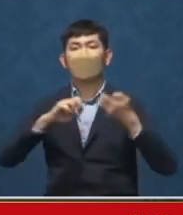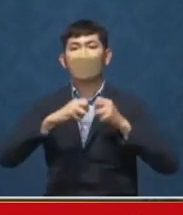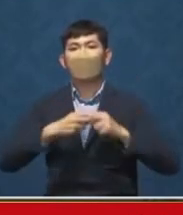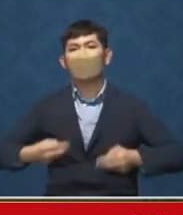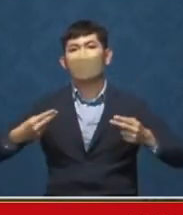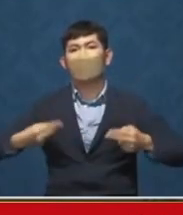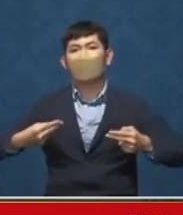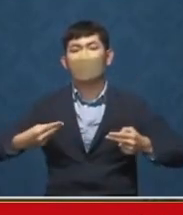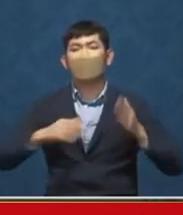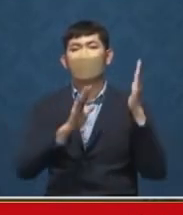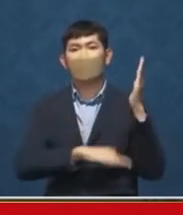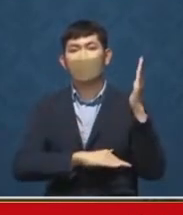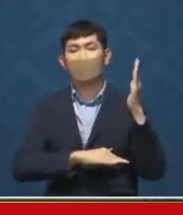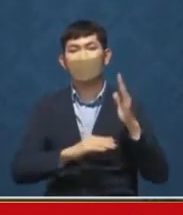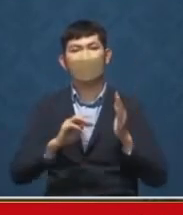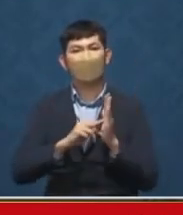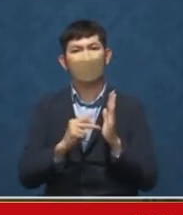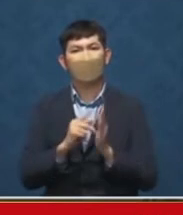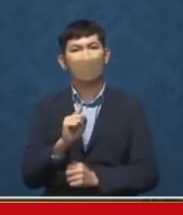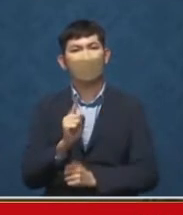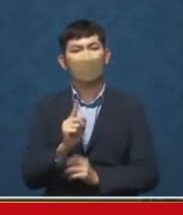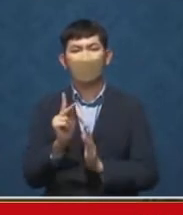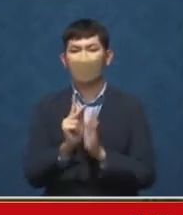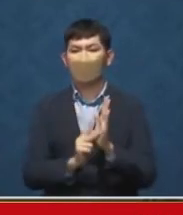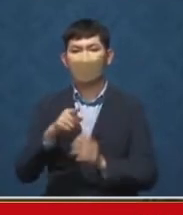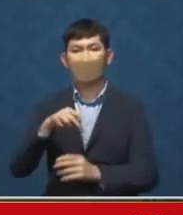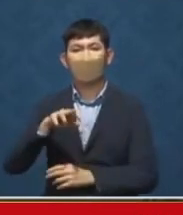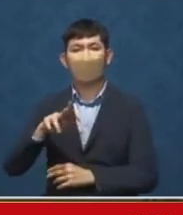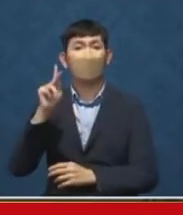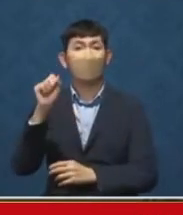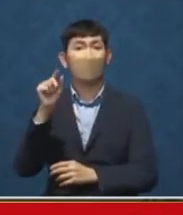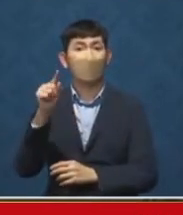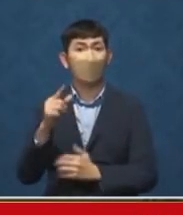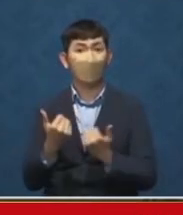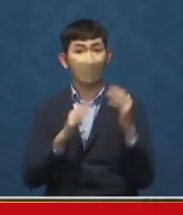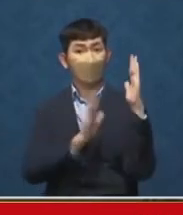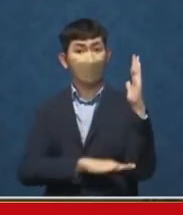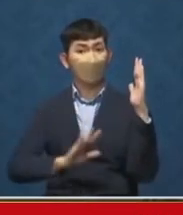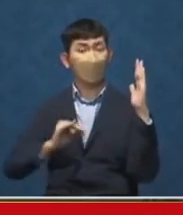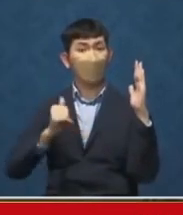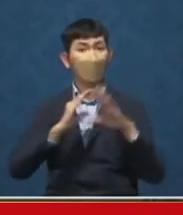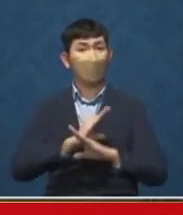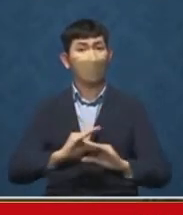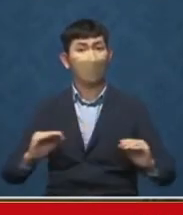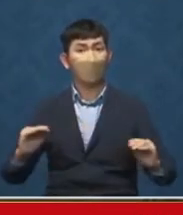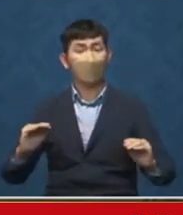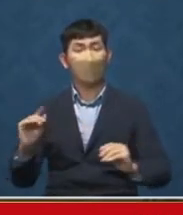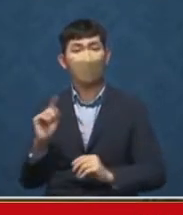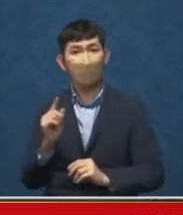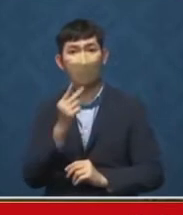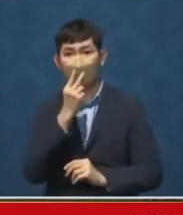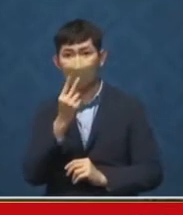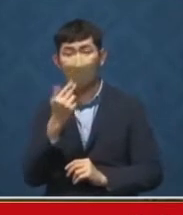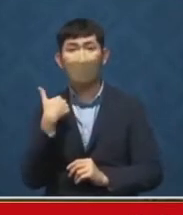ตุการณ์ความไม่สงบใน3จังหวัดชายแดนภาคใต้แปลว่ามีพรก.ฉุกเฉินแล้วสถานการณ์ภาคใต้ดีขึ้นเหร